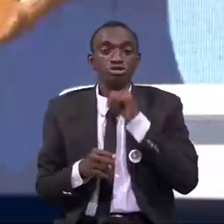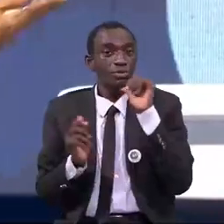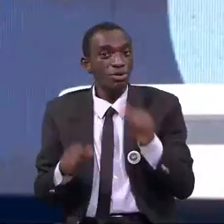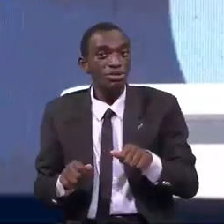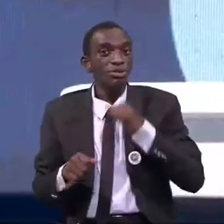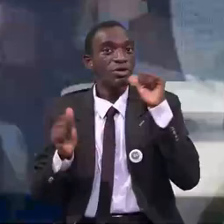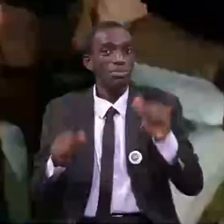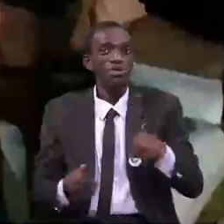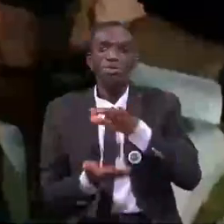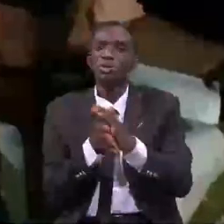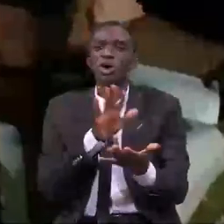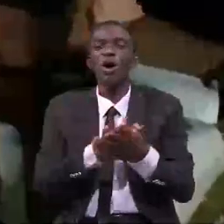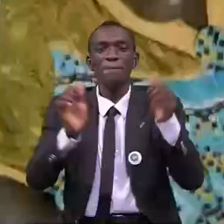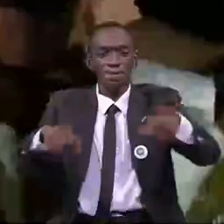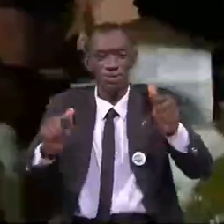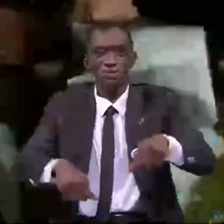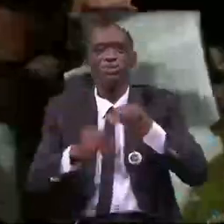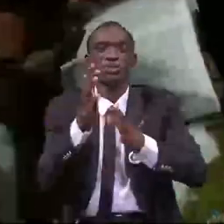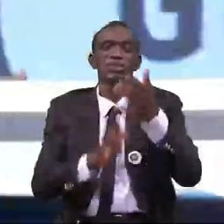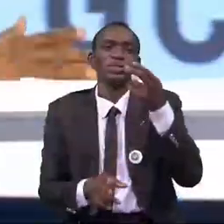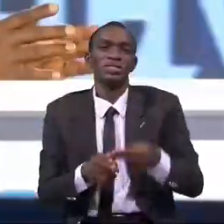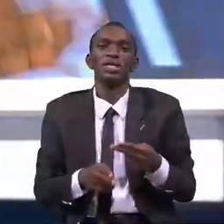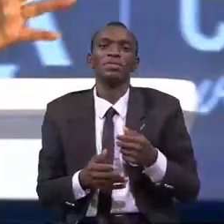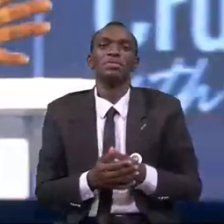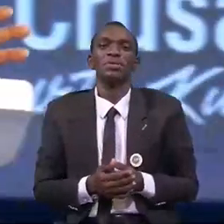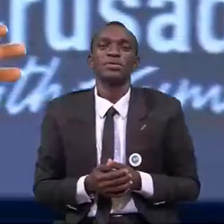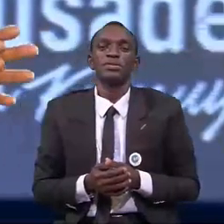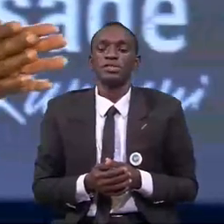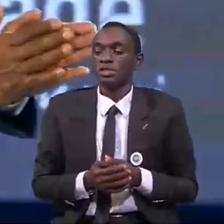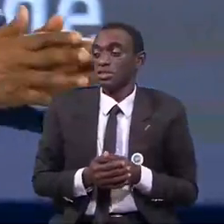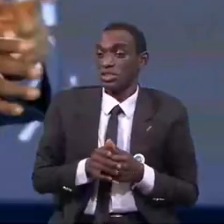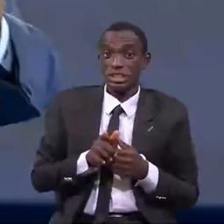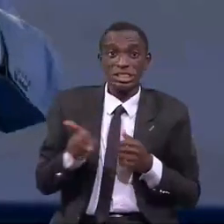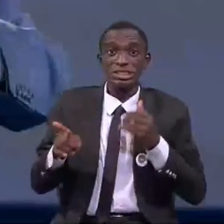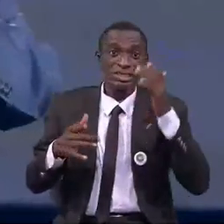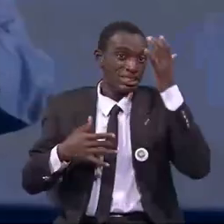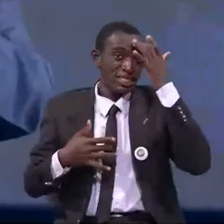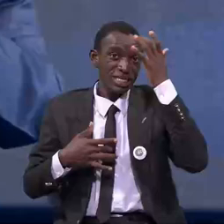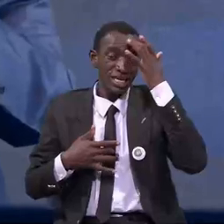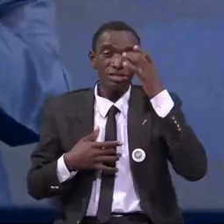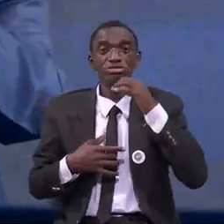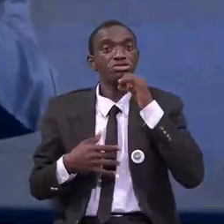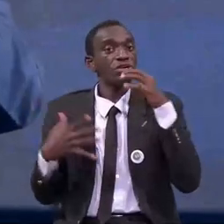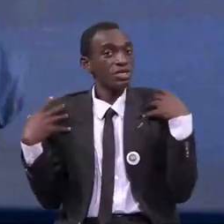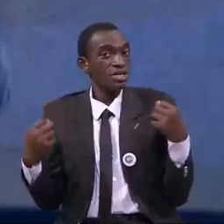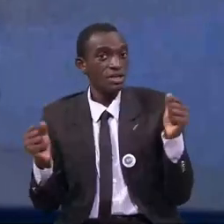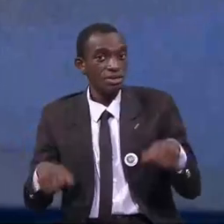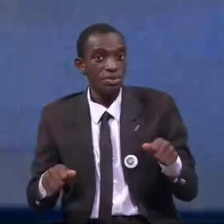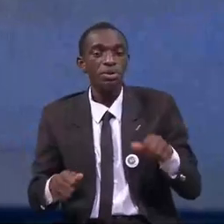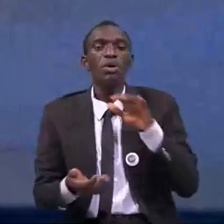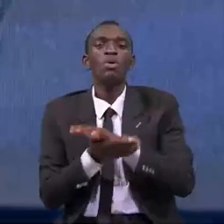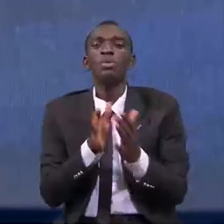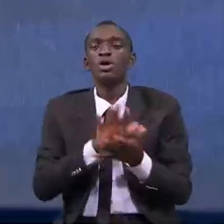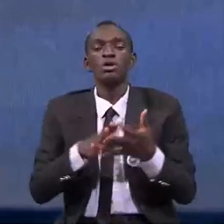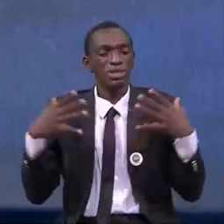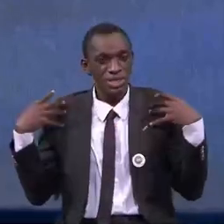soir l'impossibilité va devenir possible l'incurable sera